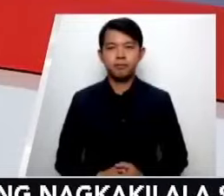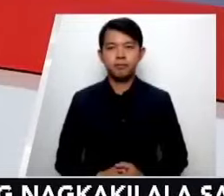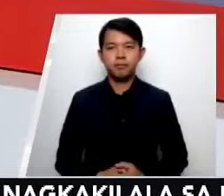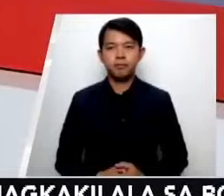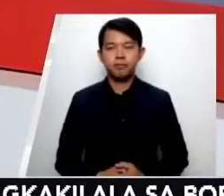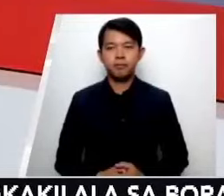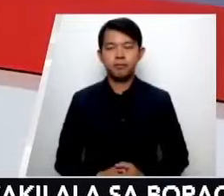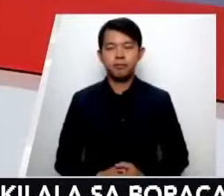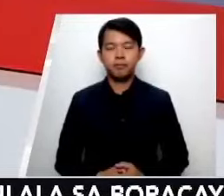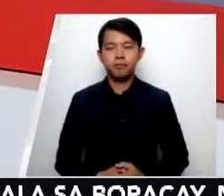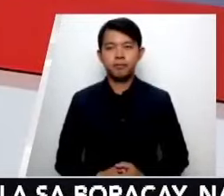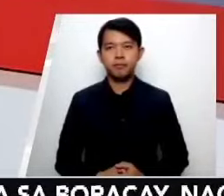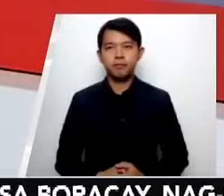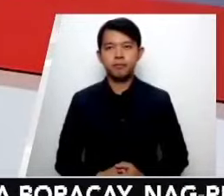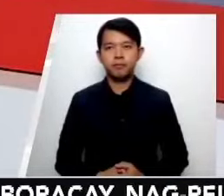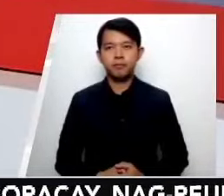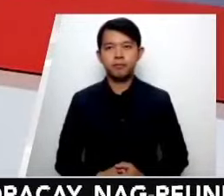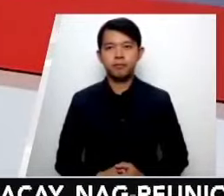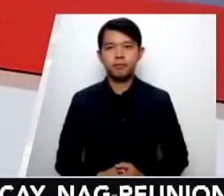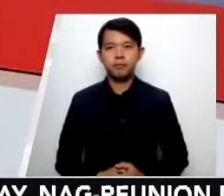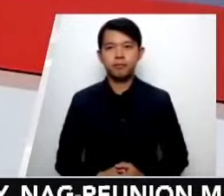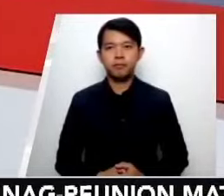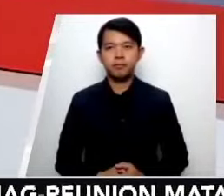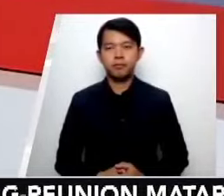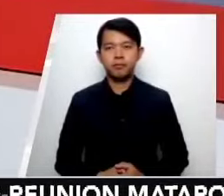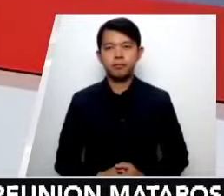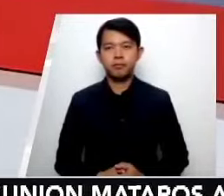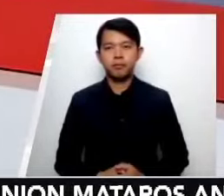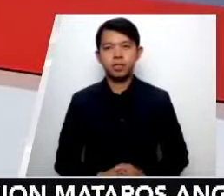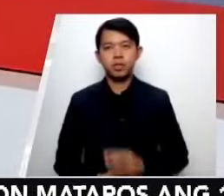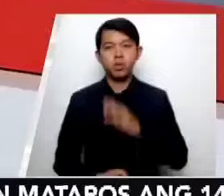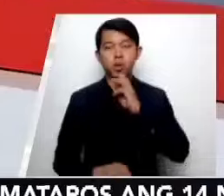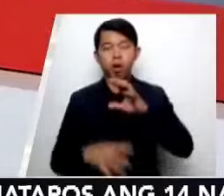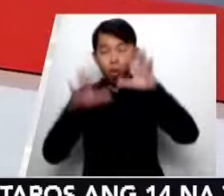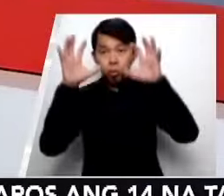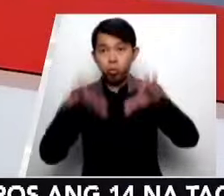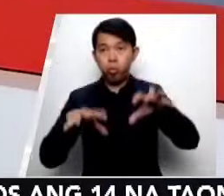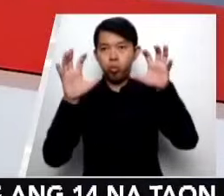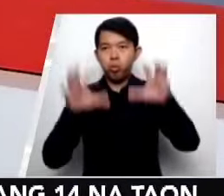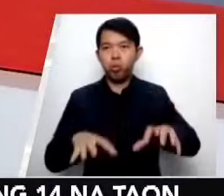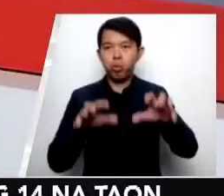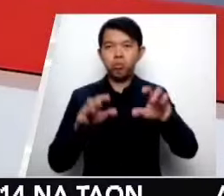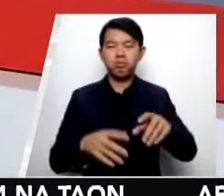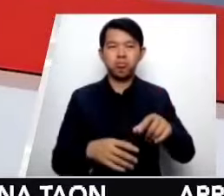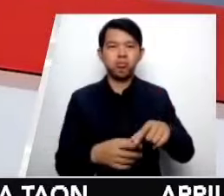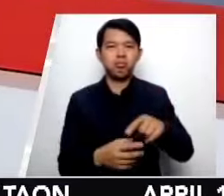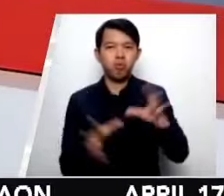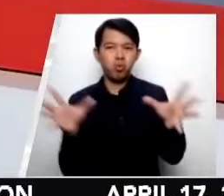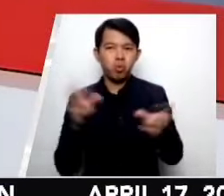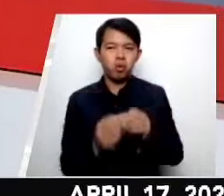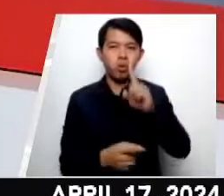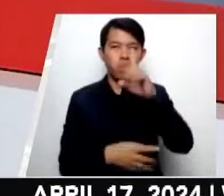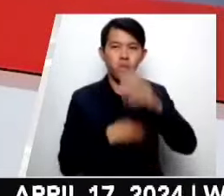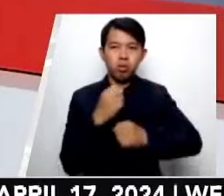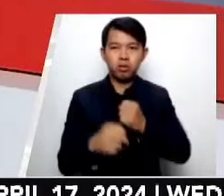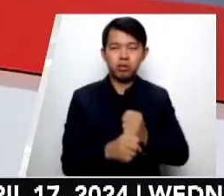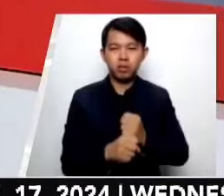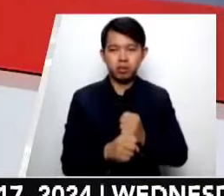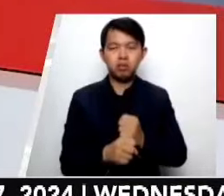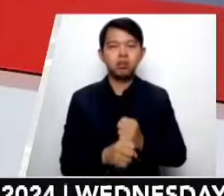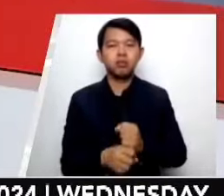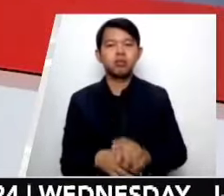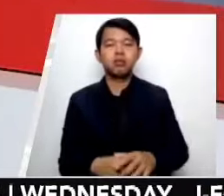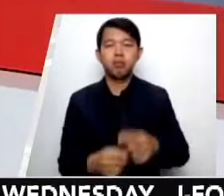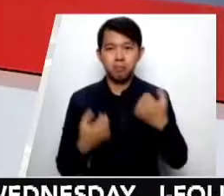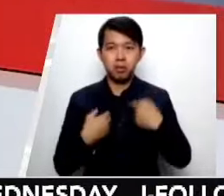Katumbas daw ng pang-isang buong taon ang bumuhos na ulan sa United Arab Emirates kung saan isa na ang napaulat na nasawi. Kabilang daw